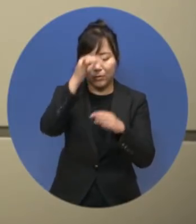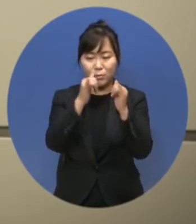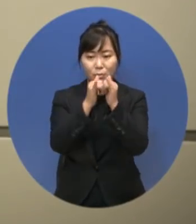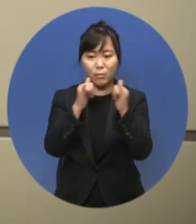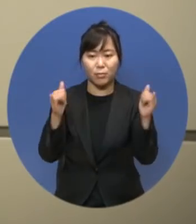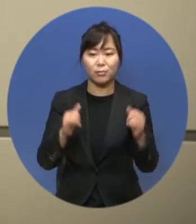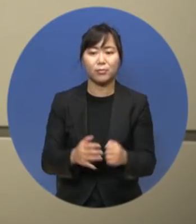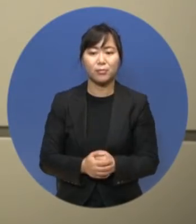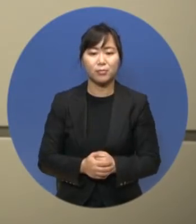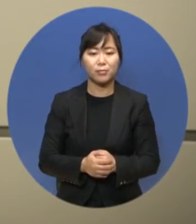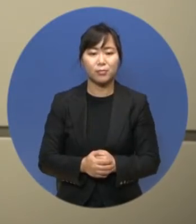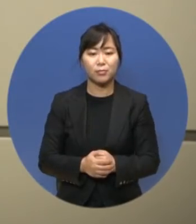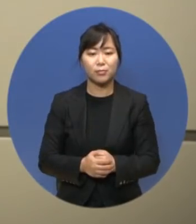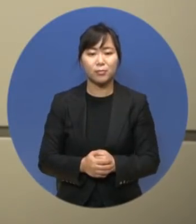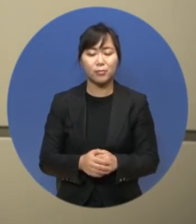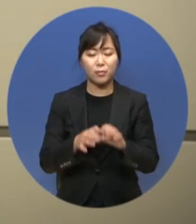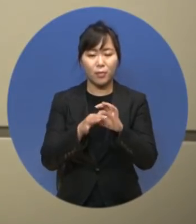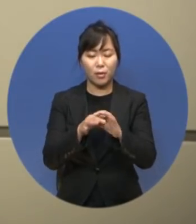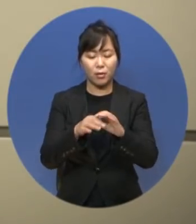장애예술인들이